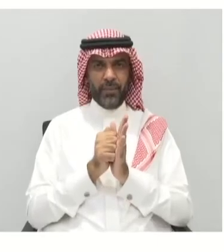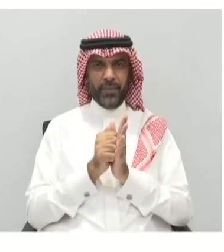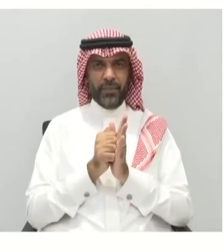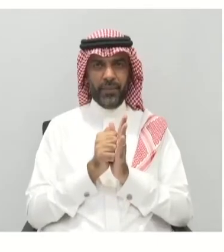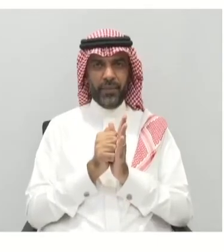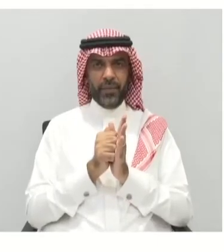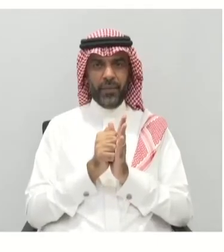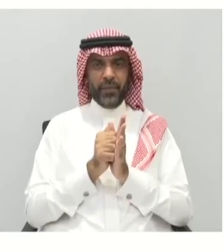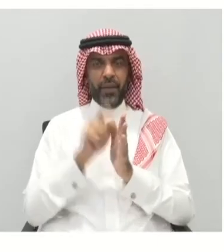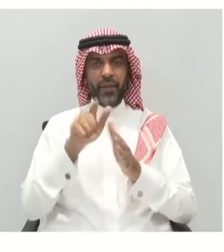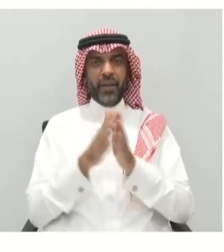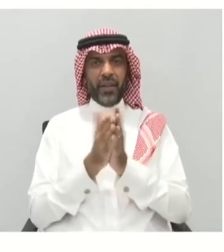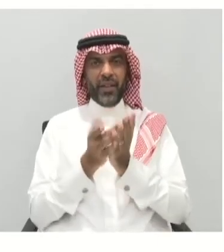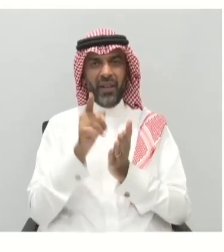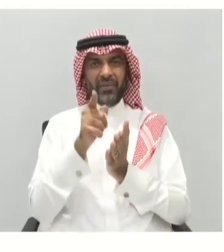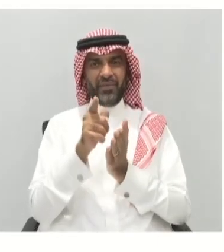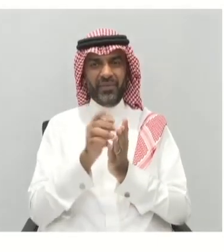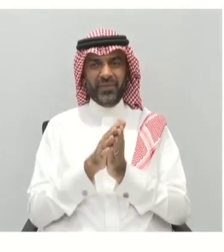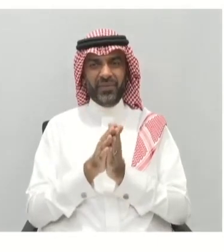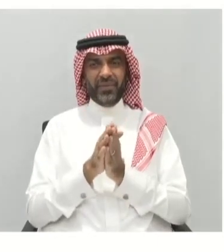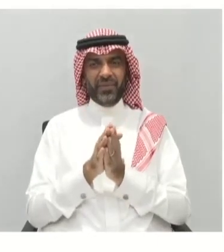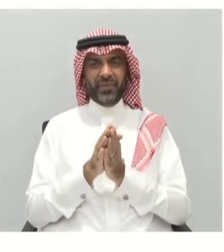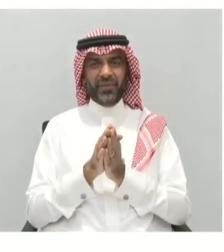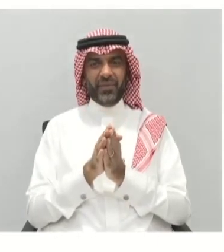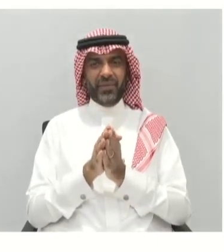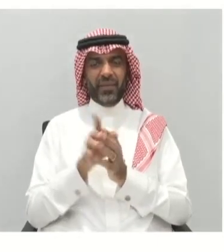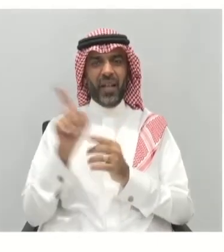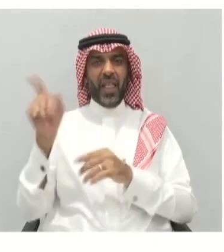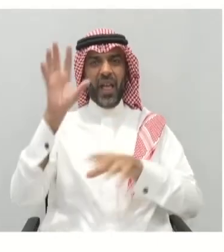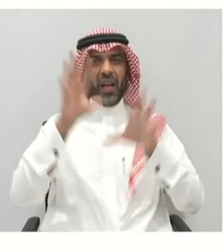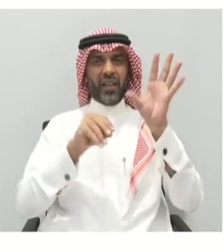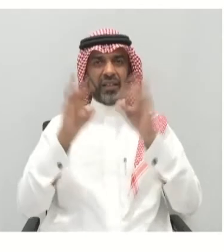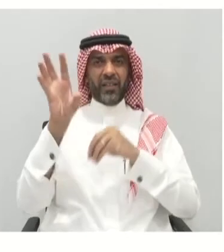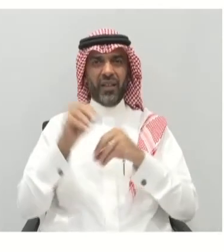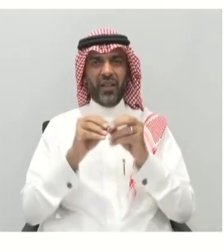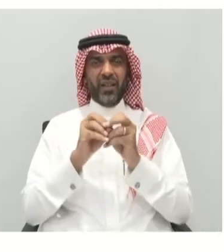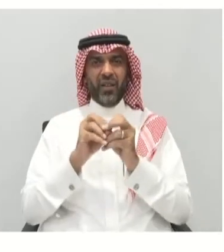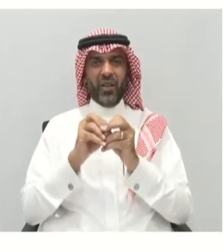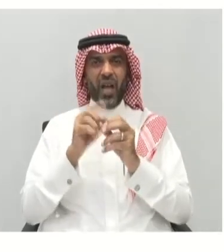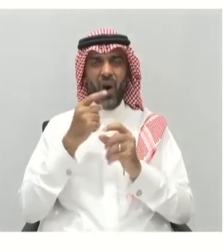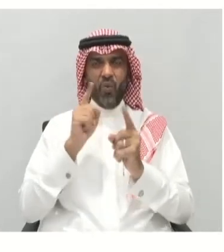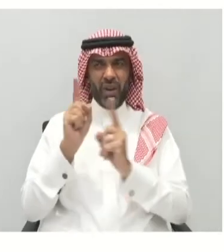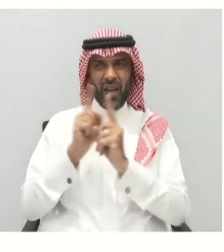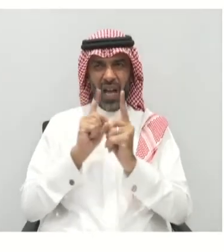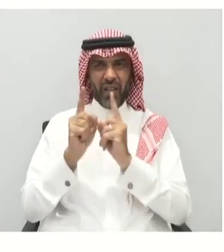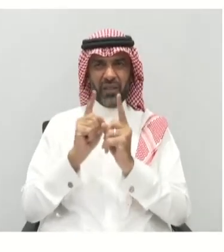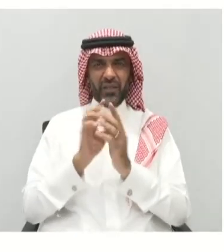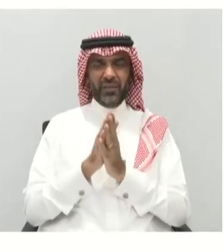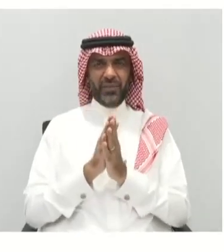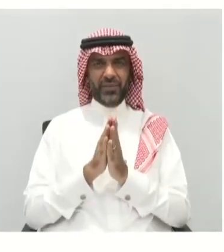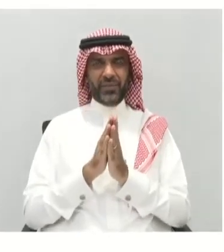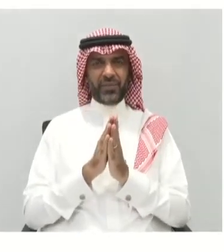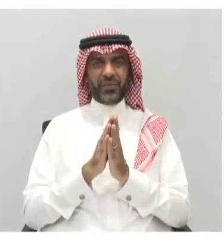عندنا في الكتاب هذا هذه القصه او نقاش بعد ما نقرا هذا النقاش